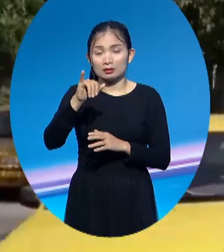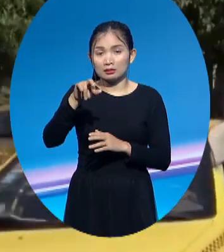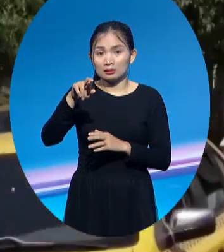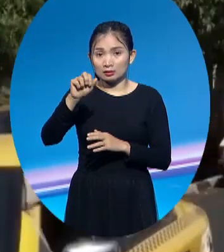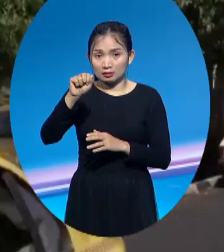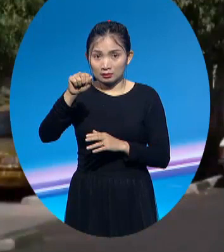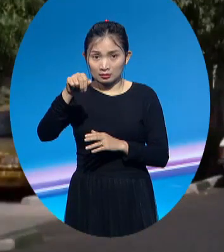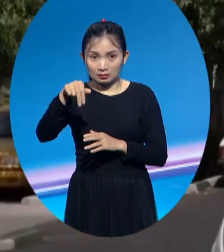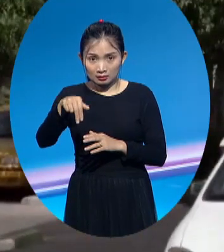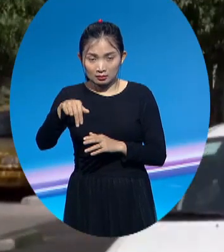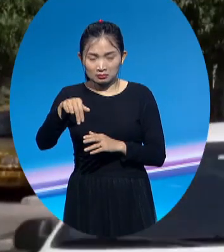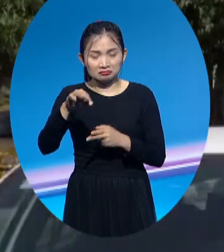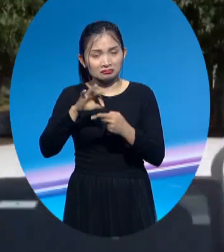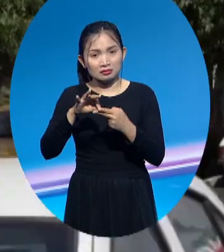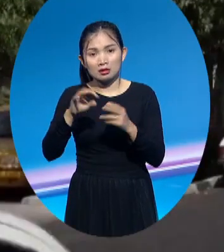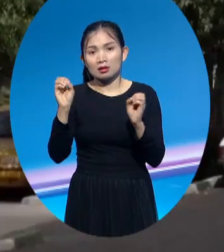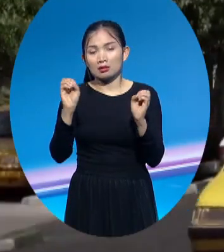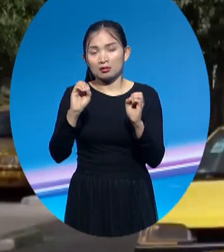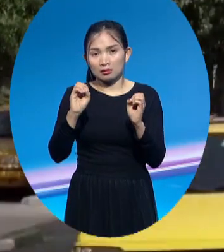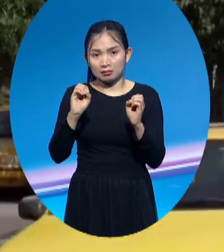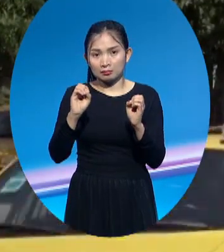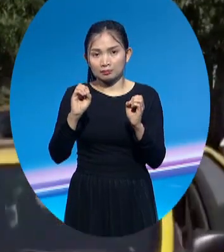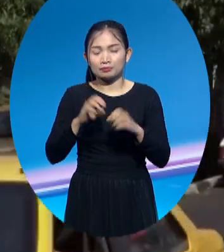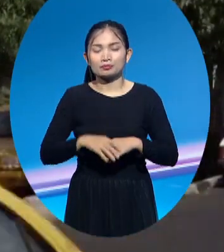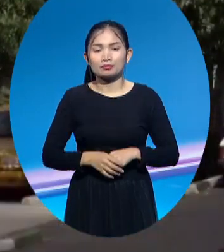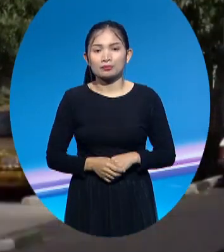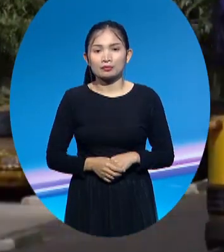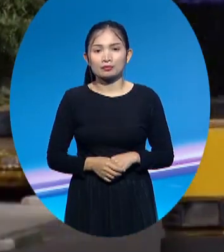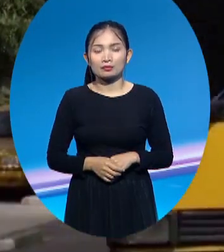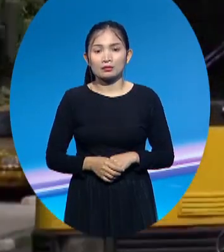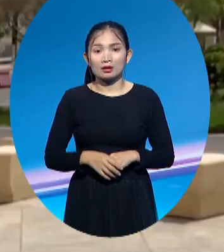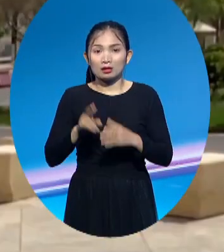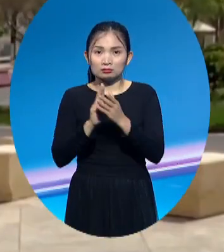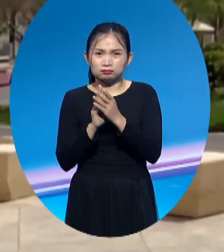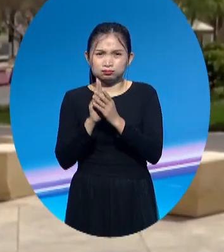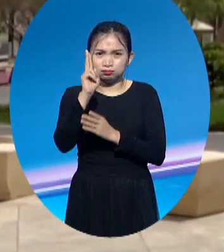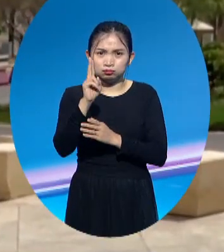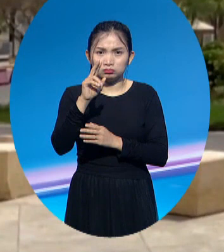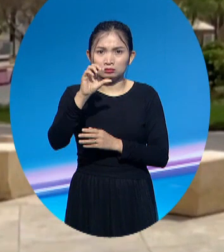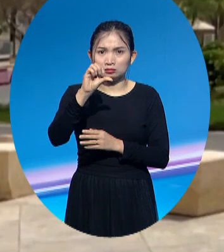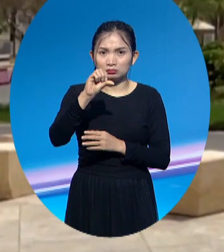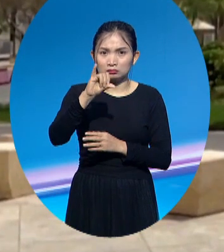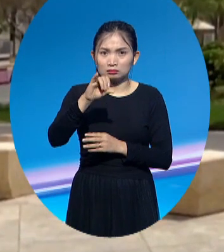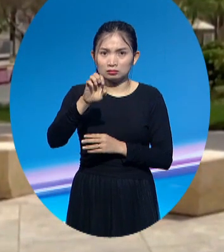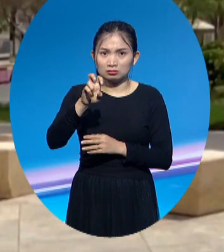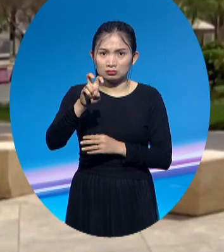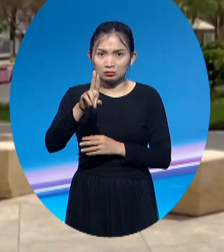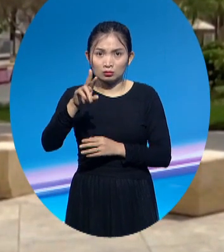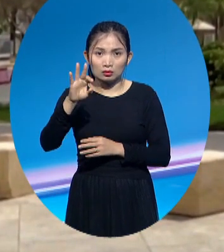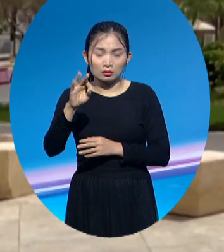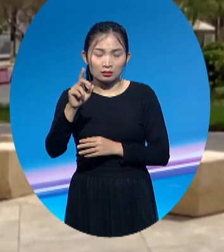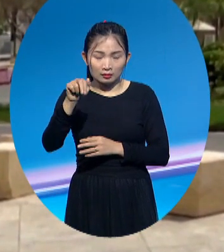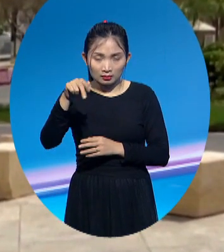lượng và cải thiện khả năng của tên lửa phạm vi 2.000 km. Tên lửa siêu thanh Fatah được công bố vào tháng 6 vừa qua. Thiếu